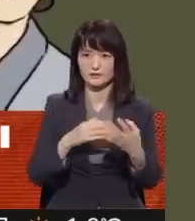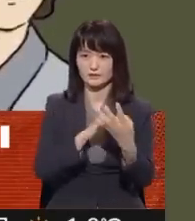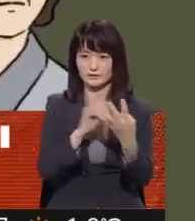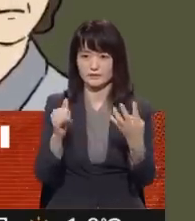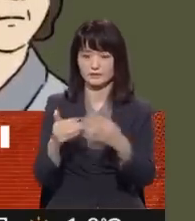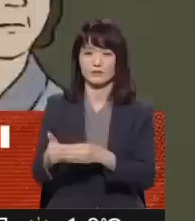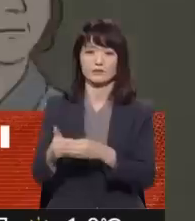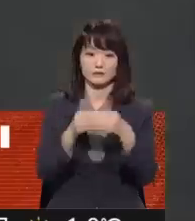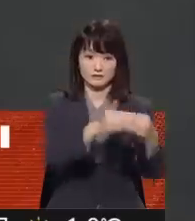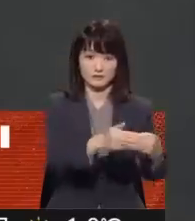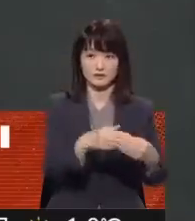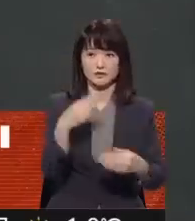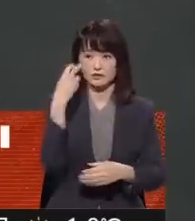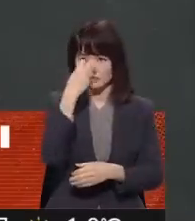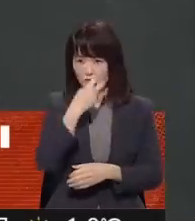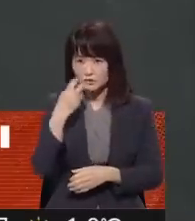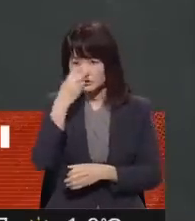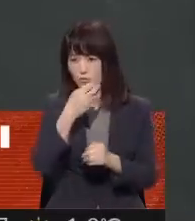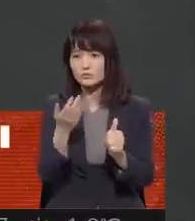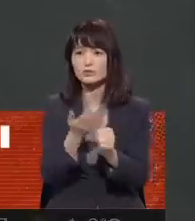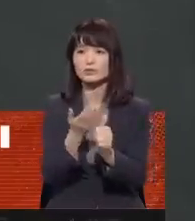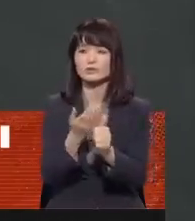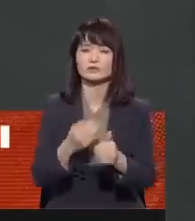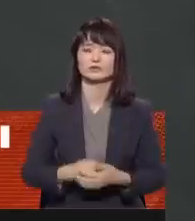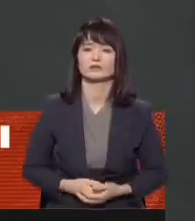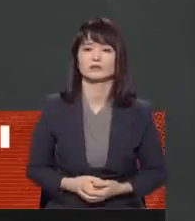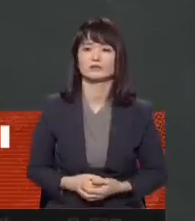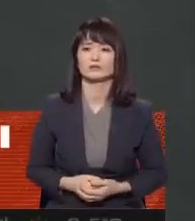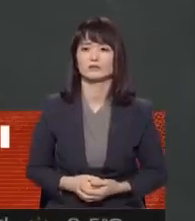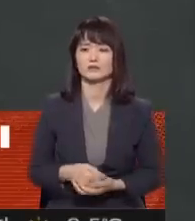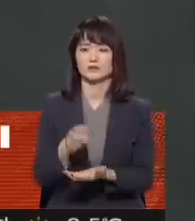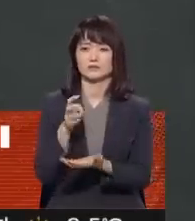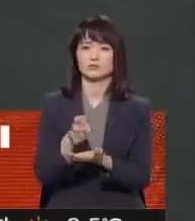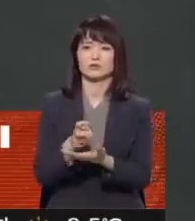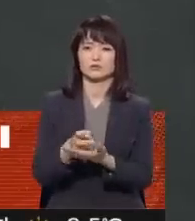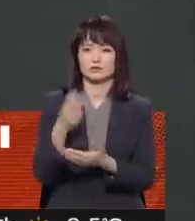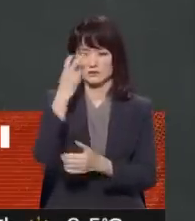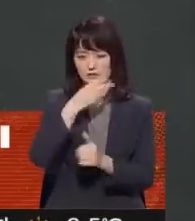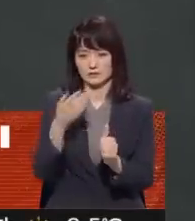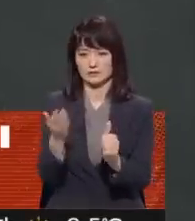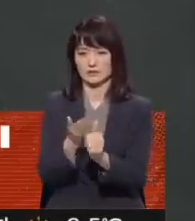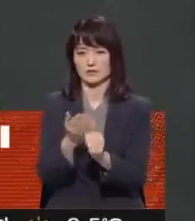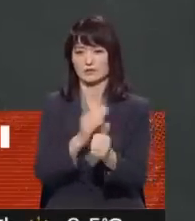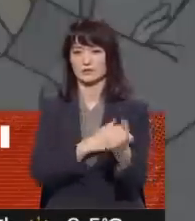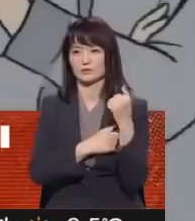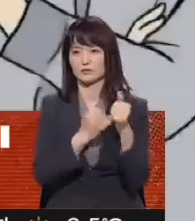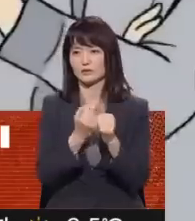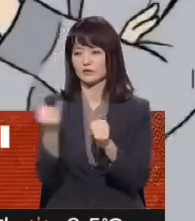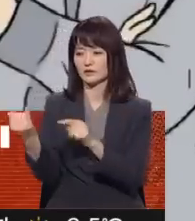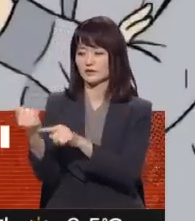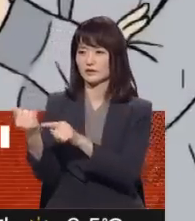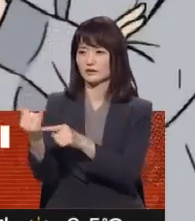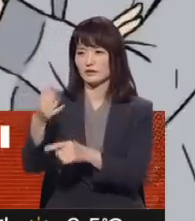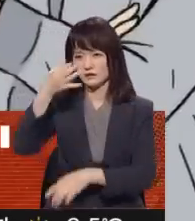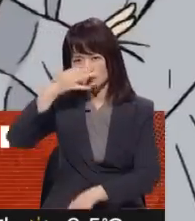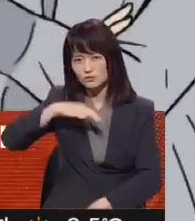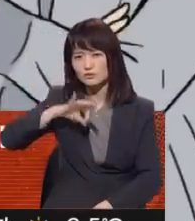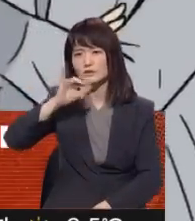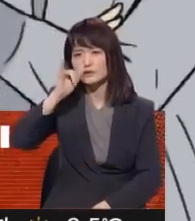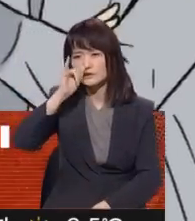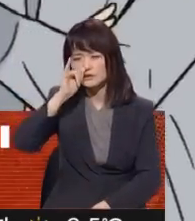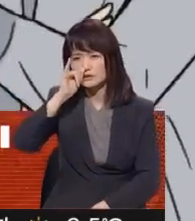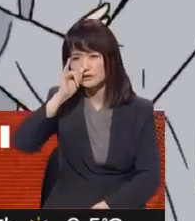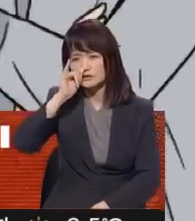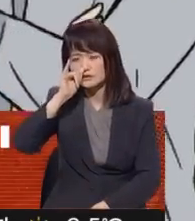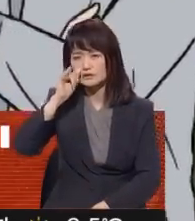4명을 다 데려와서 키우고 싶다고 합니다 하지만 좀 알아보니까이 법적으로 양육권에 있어서는 아내가 아무래도 유리하다 이런 얘기를 들어서